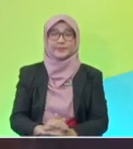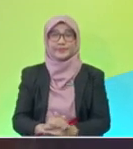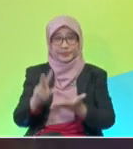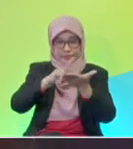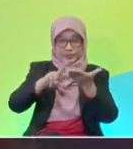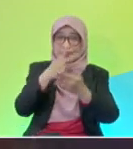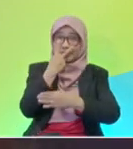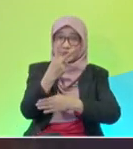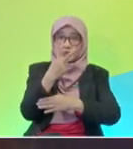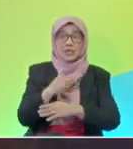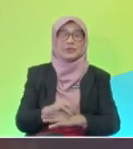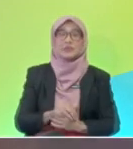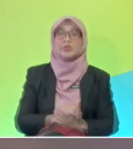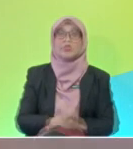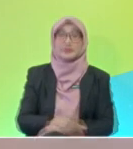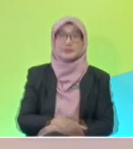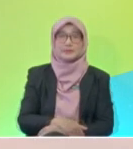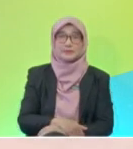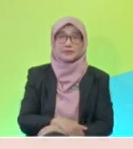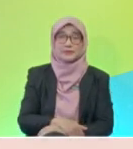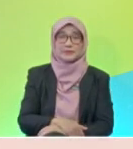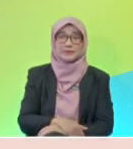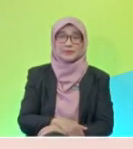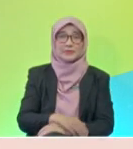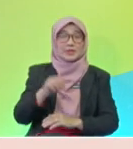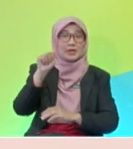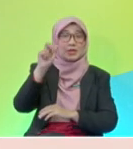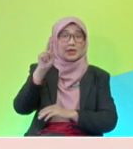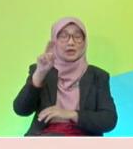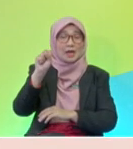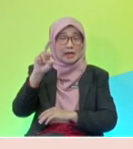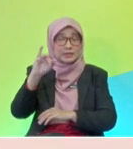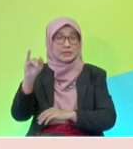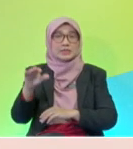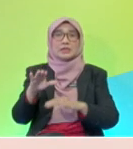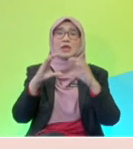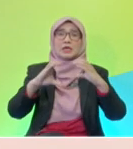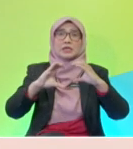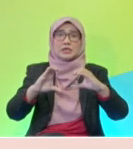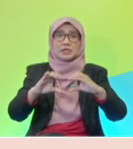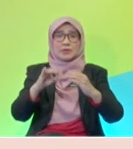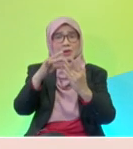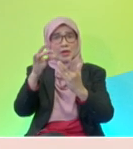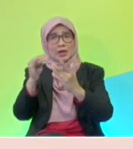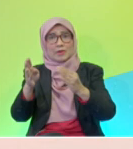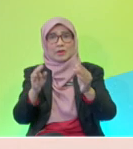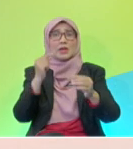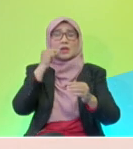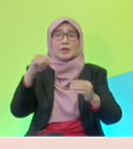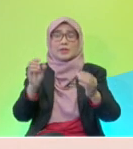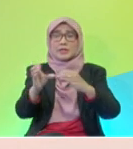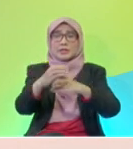Jom kita saksan as Cepatlah pilih bekas pensel yang